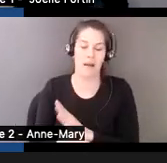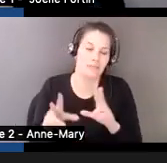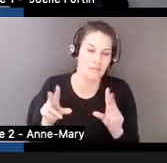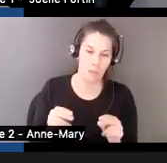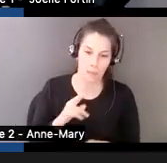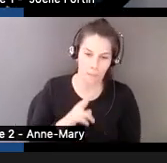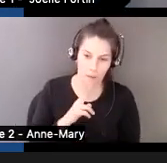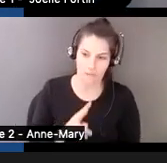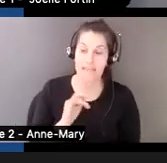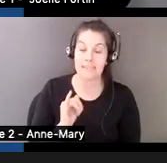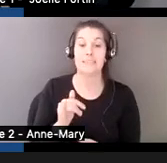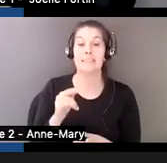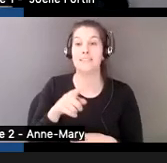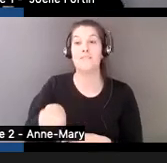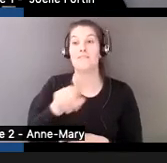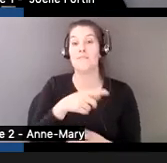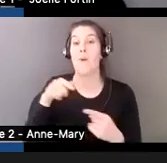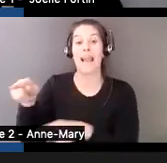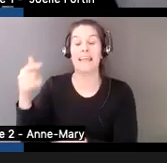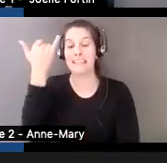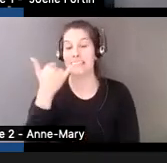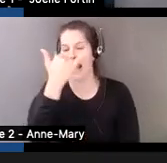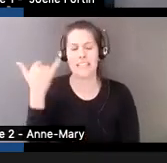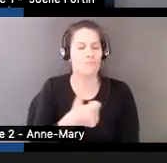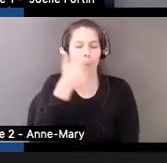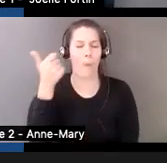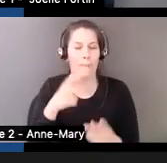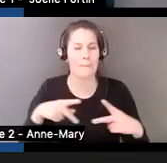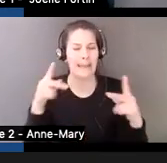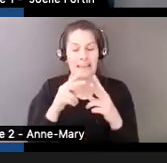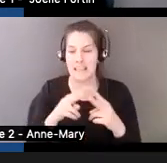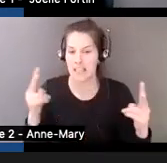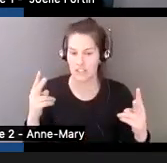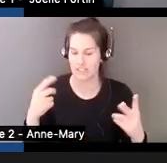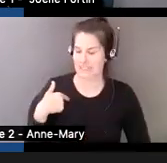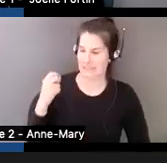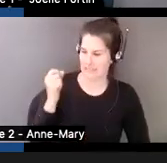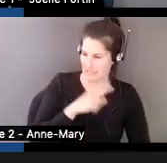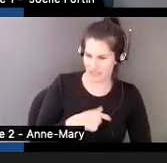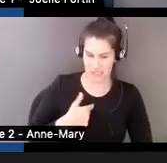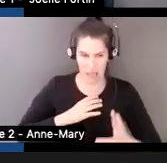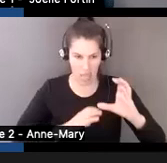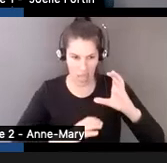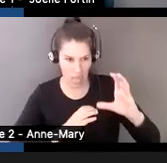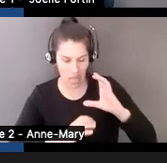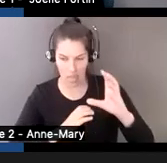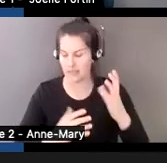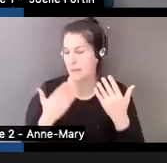vous allez en Italie ou un pays étranger, vous avez la difficulté à vous raciner, à communiquer.